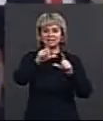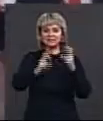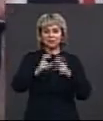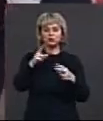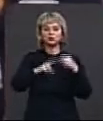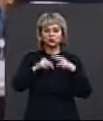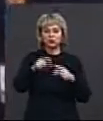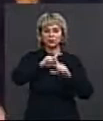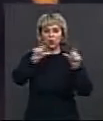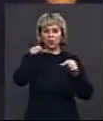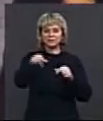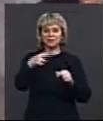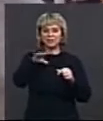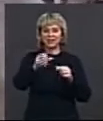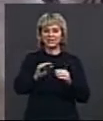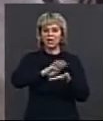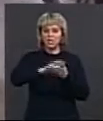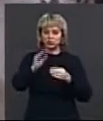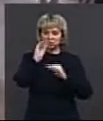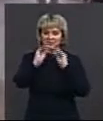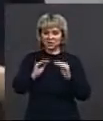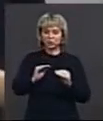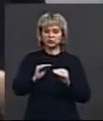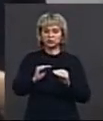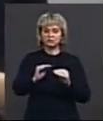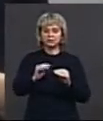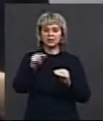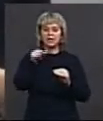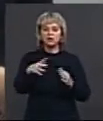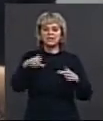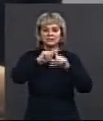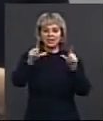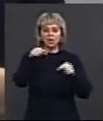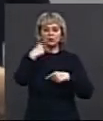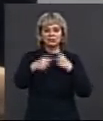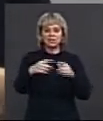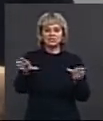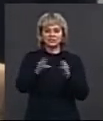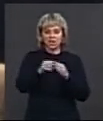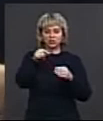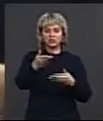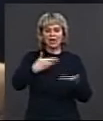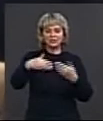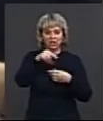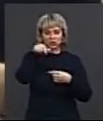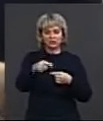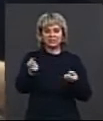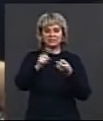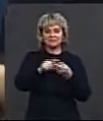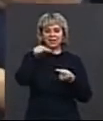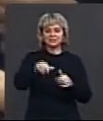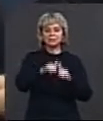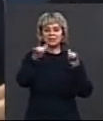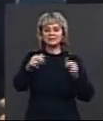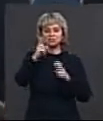уже строится комплекс биологических очистных сооружений. Ну, у нас с компанией уже традиционно сложившиеся отношения, связанные с